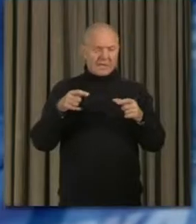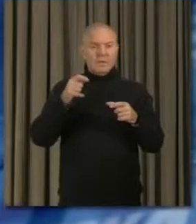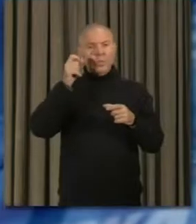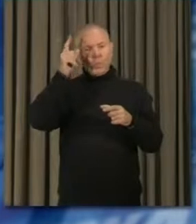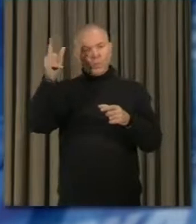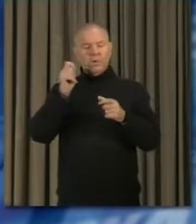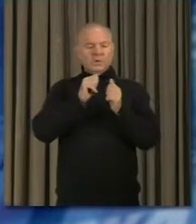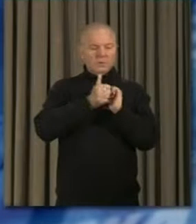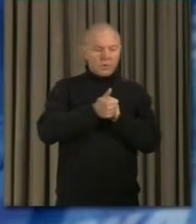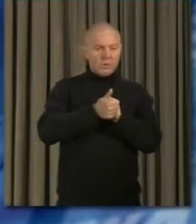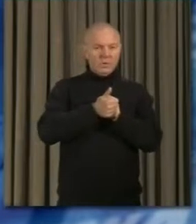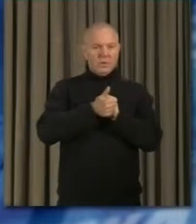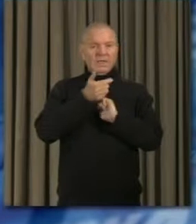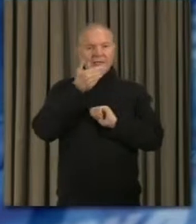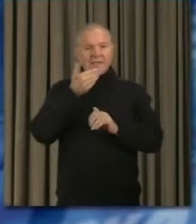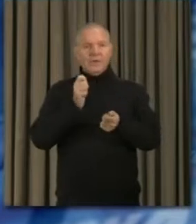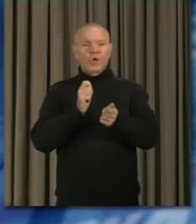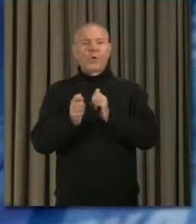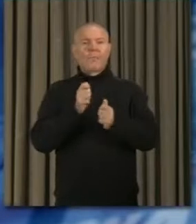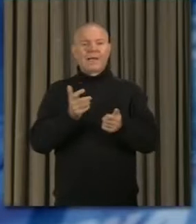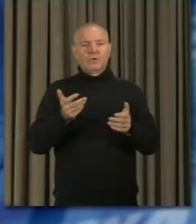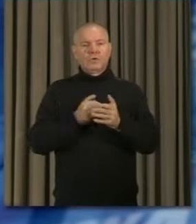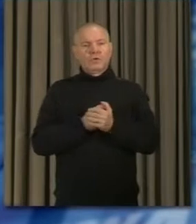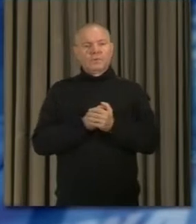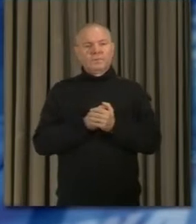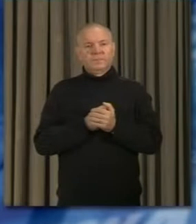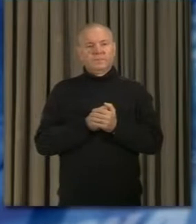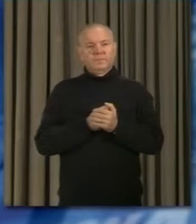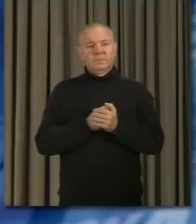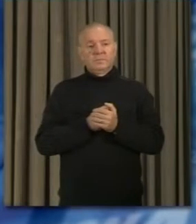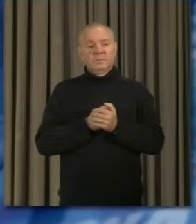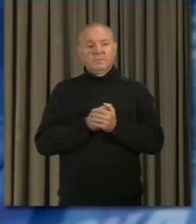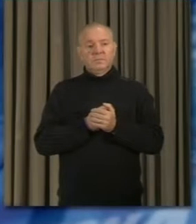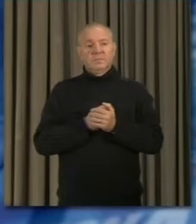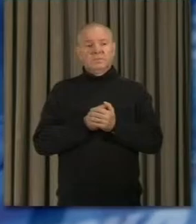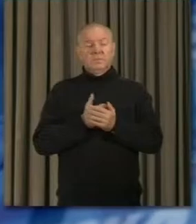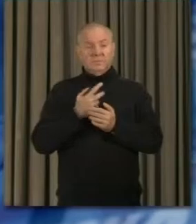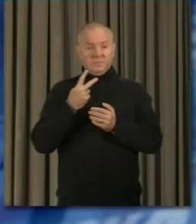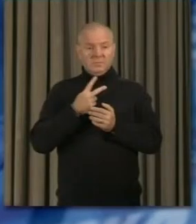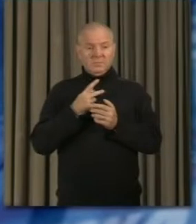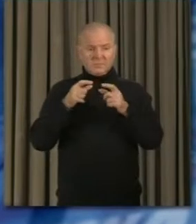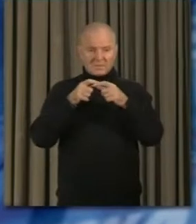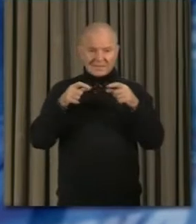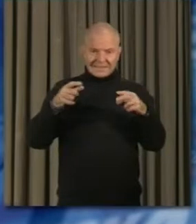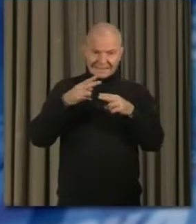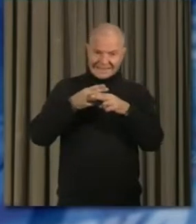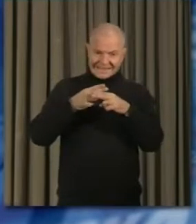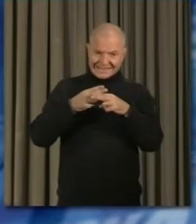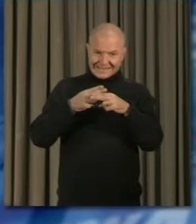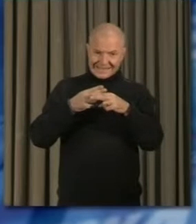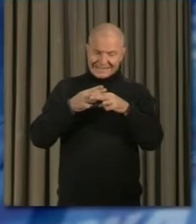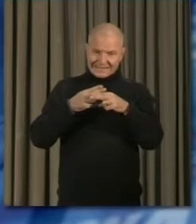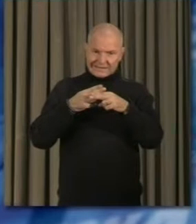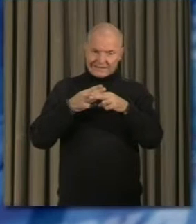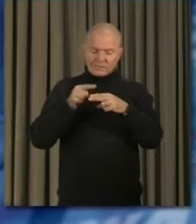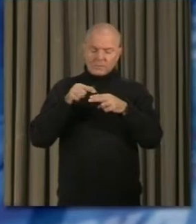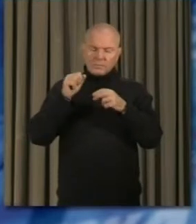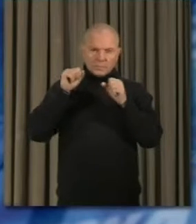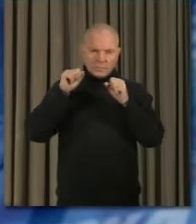allo sport passando per il commercio abbiamo pensato che una tessera poteva essere la cosa migliore una tessera che può andare a